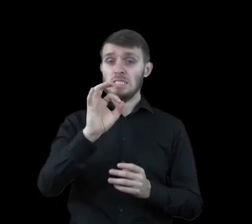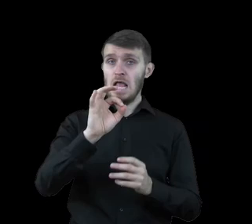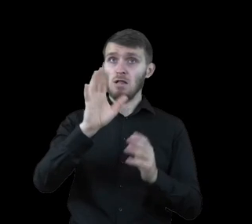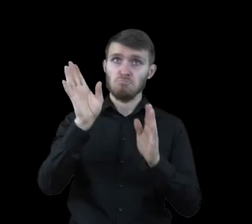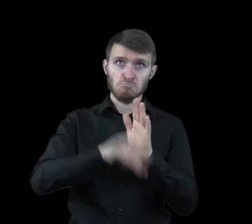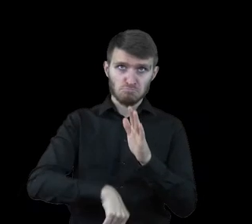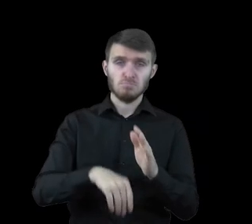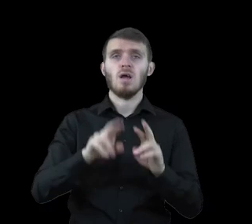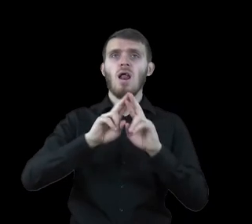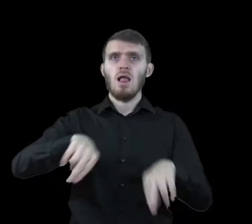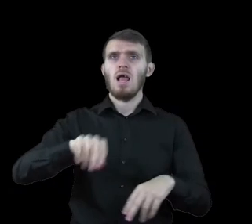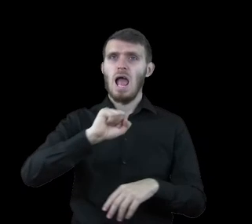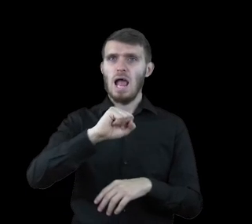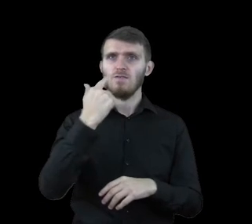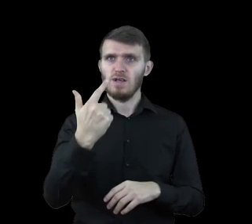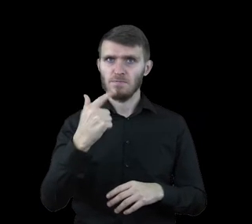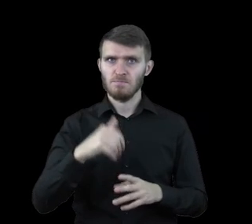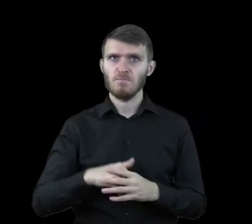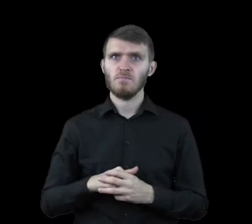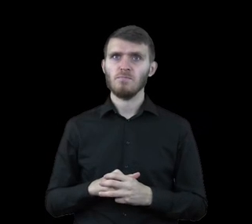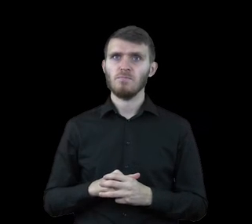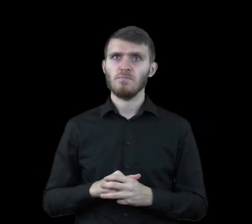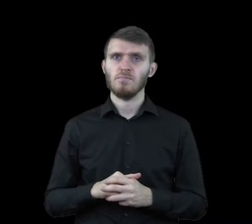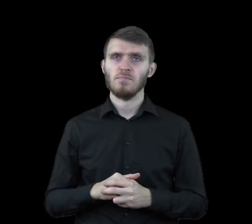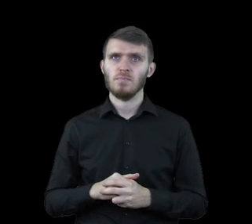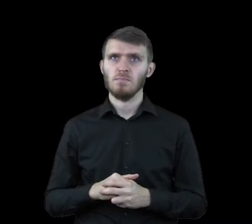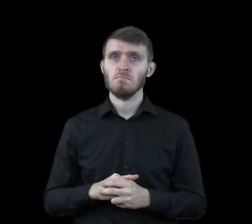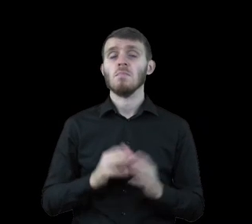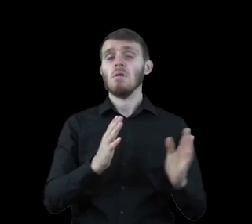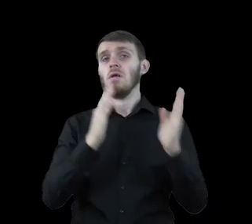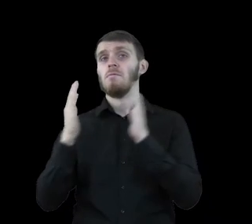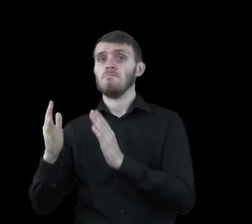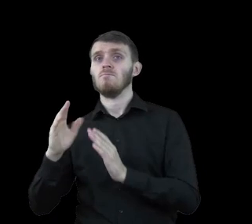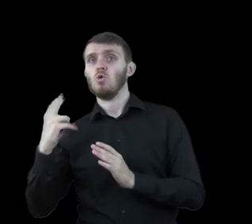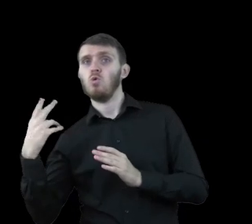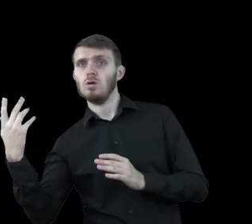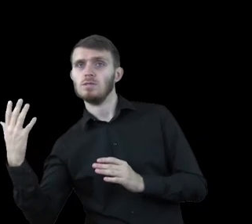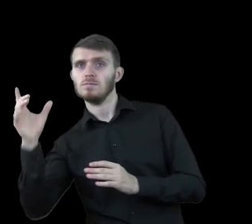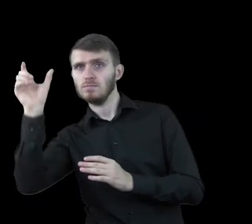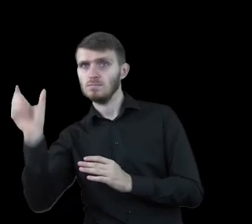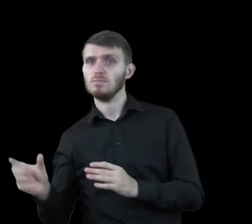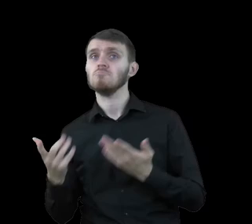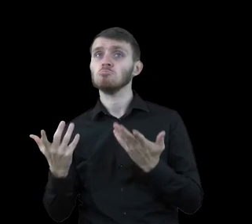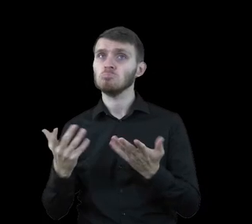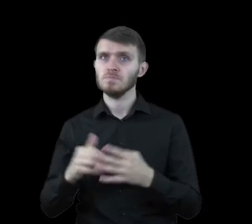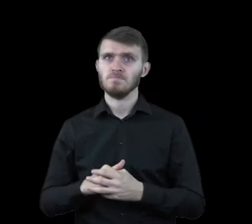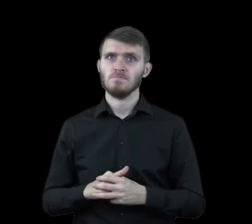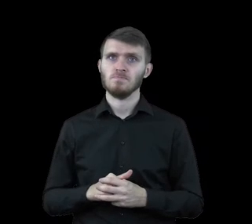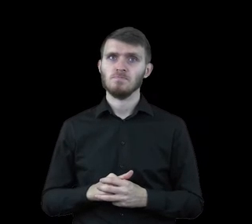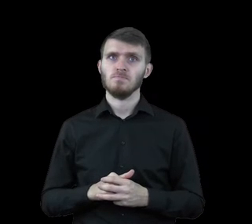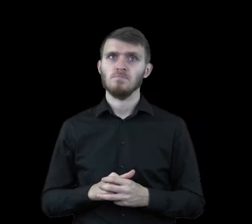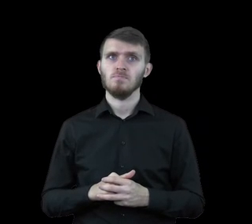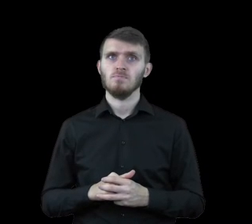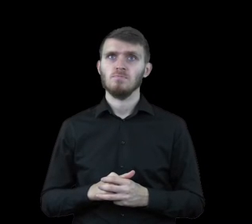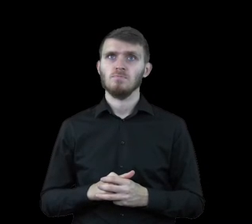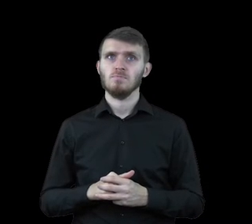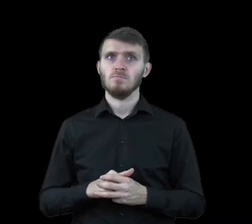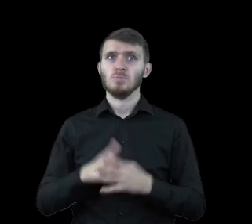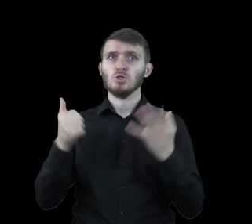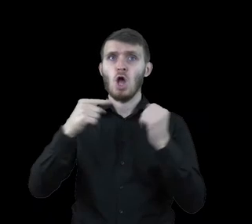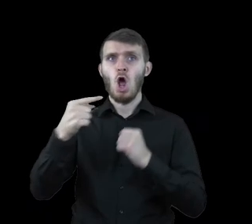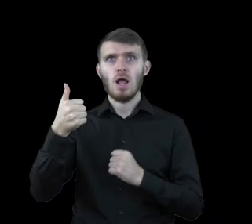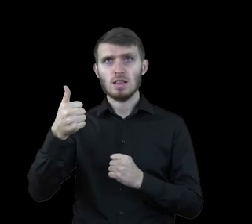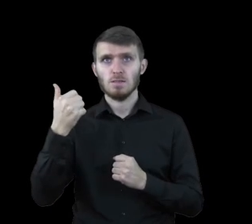mieli tutaj po tej stronie zostanie nam a kwadrat, a z drugiej strony popatrzmy. Sześć odjąć jeden to